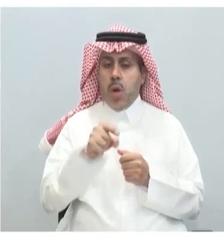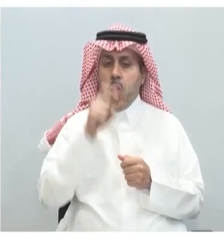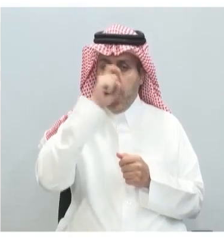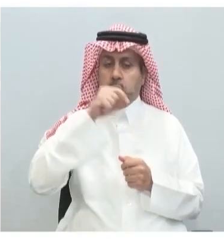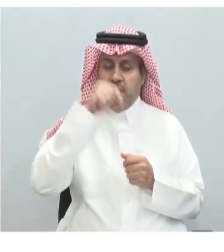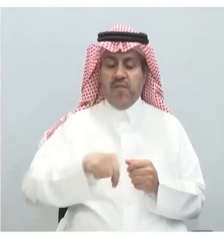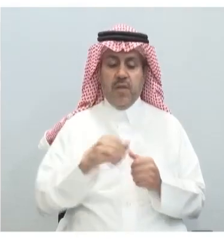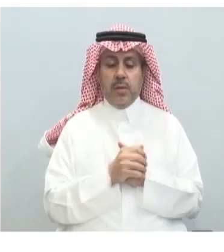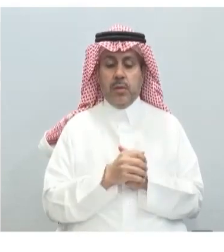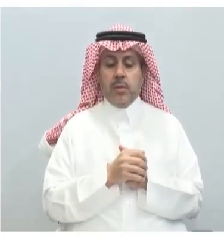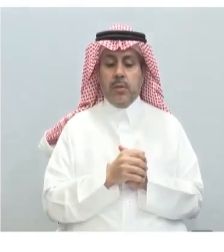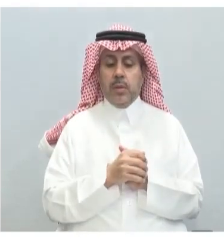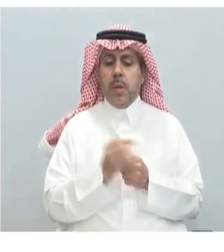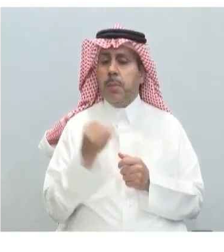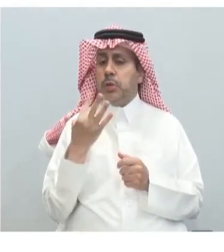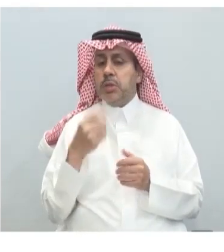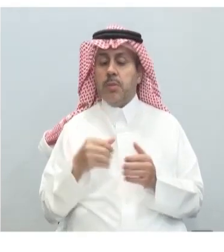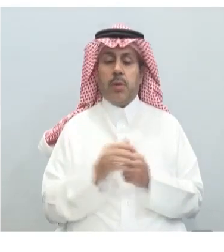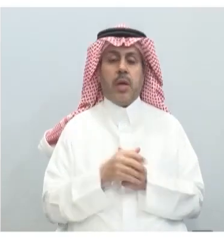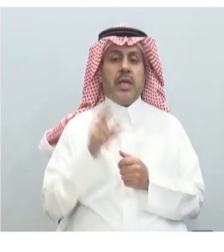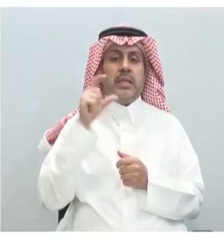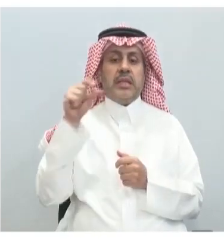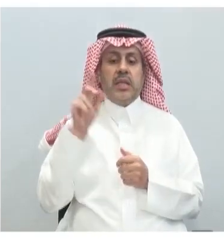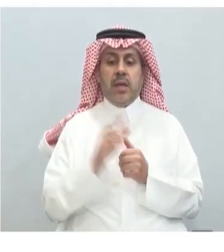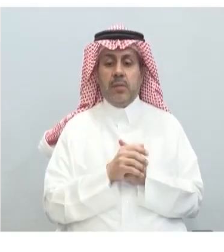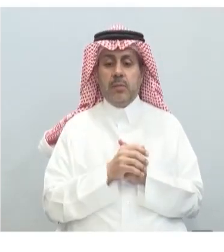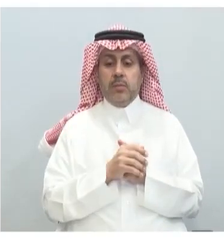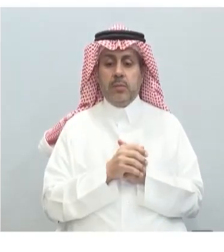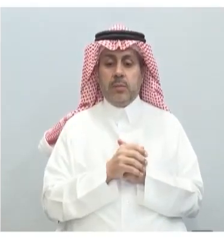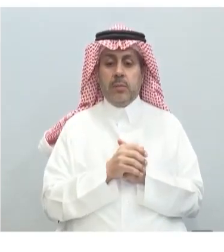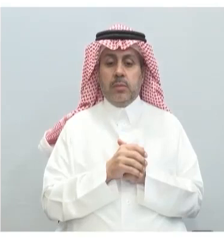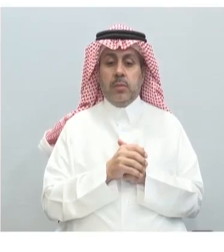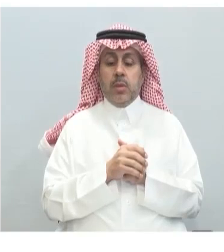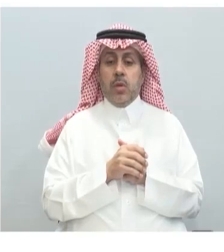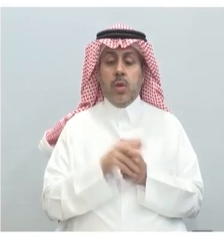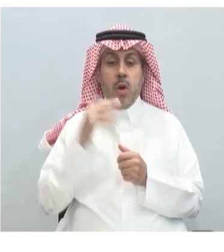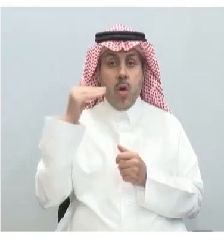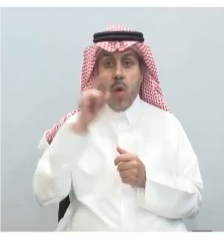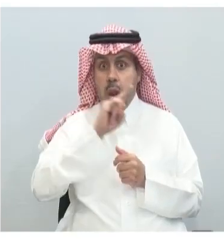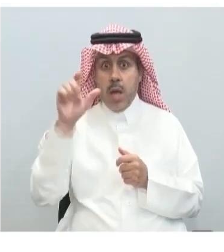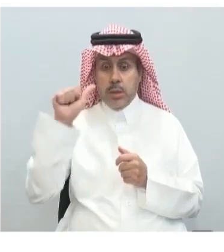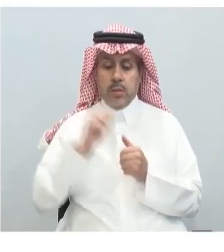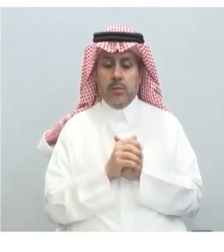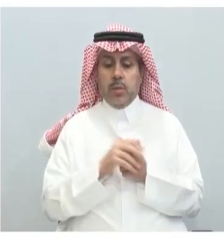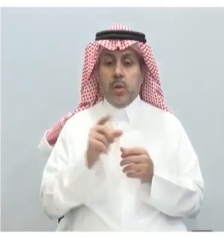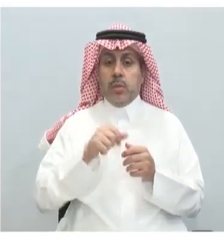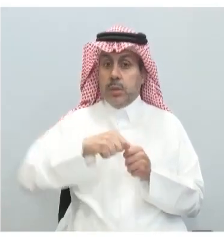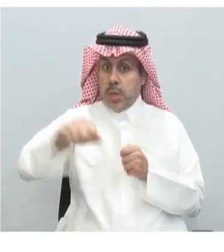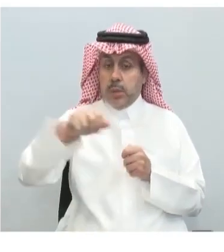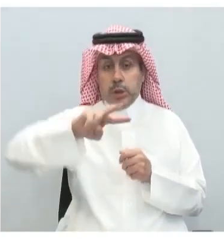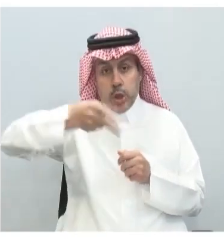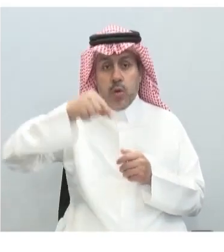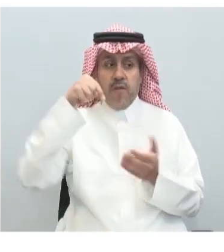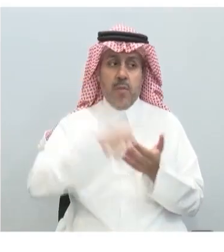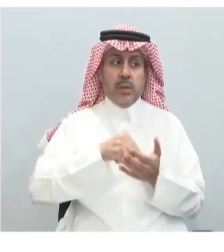المطلوب بدون حساب قيم الدلتا اتش اذا خلاصت لهذا الدرس يمكن حساب التغير في